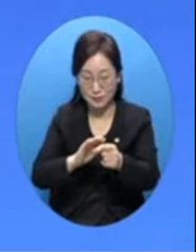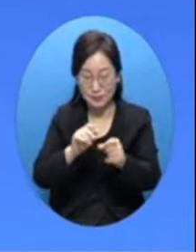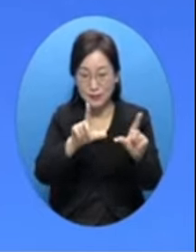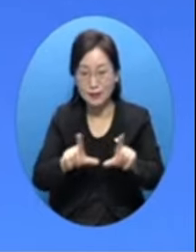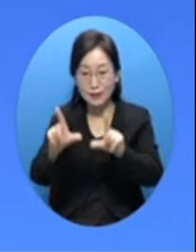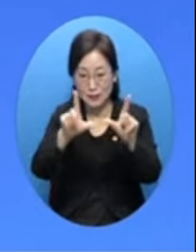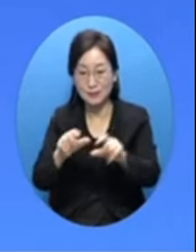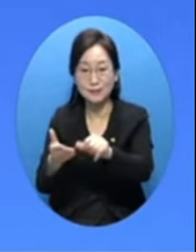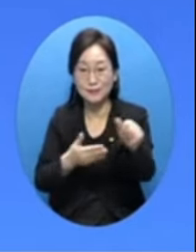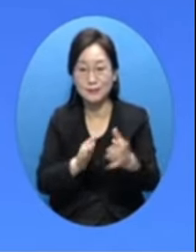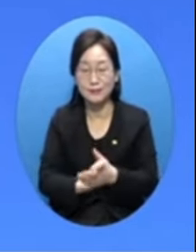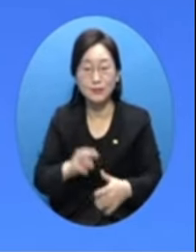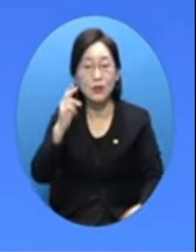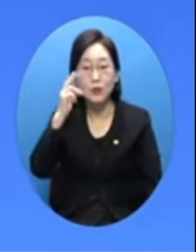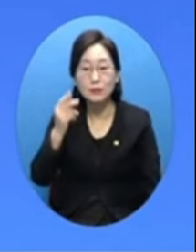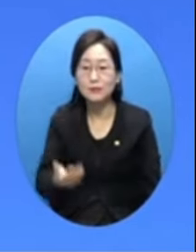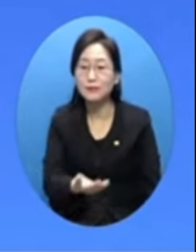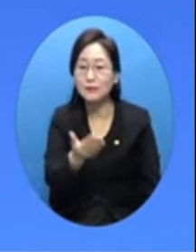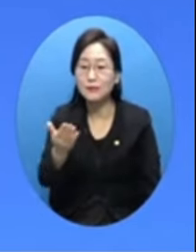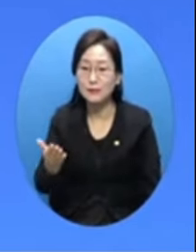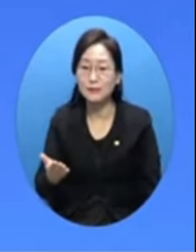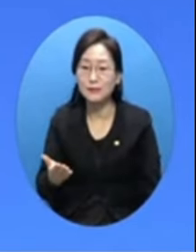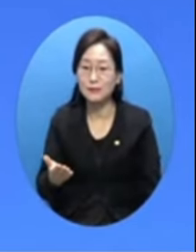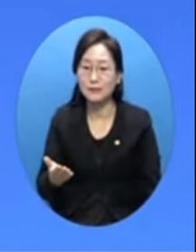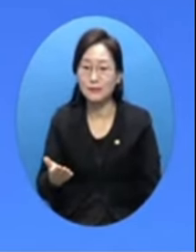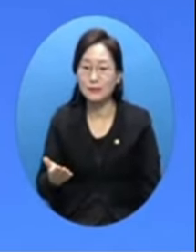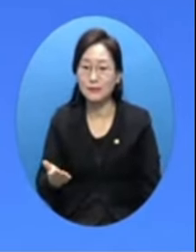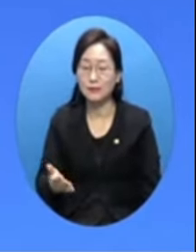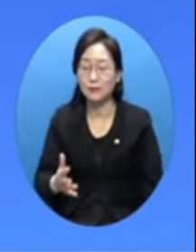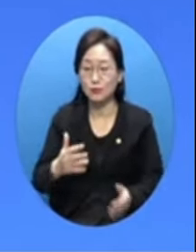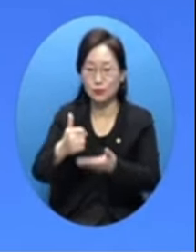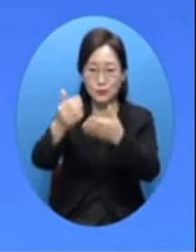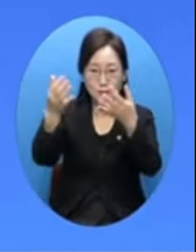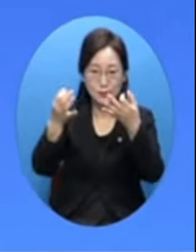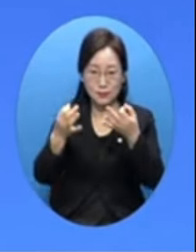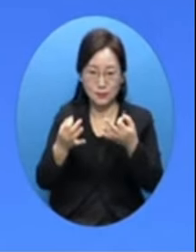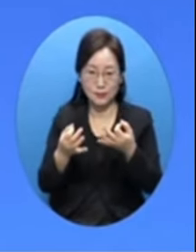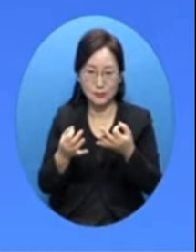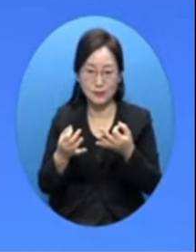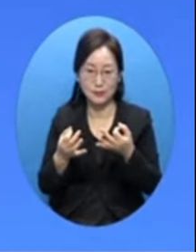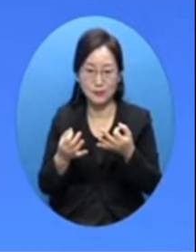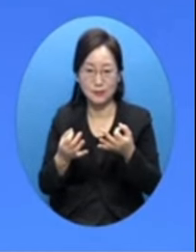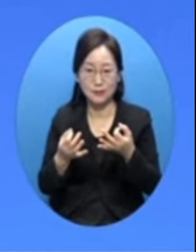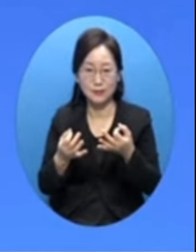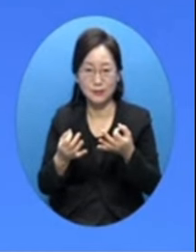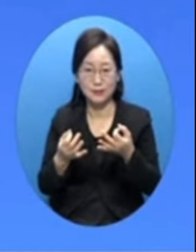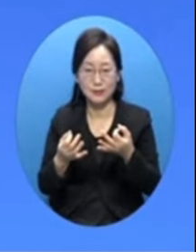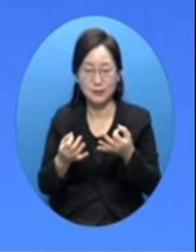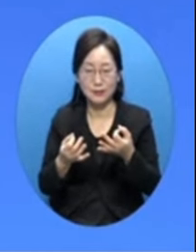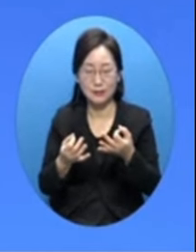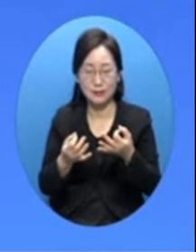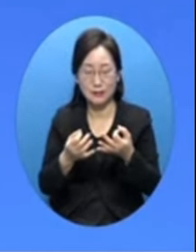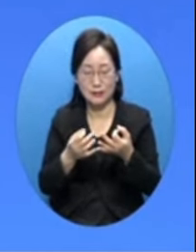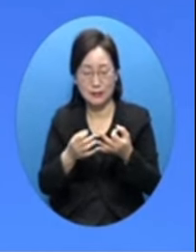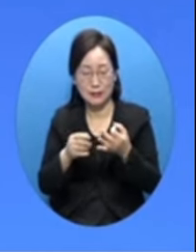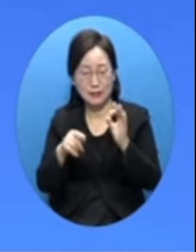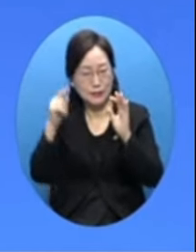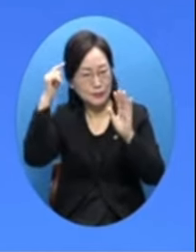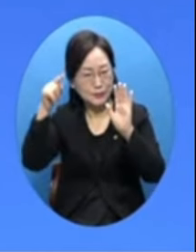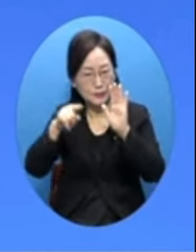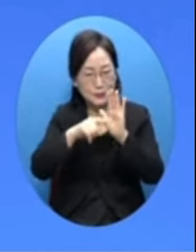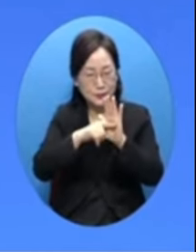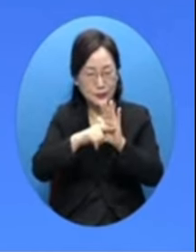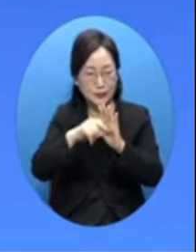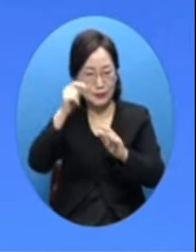아멘 혹시 여러분이 주님 앞에서 부정적으로 생각하고 말하고